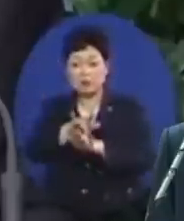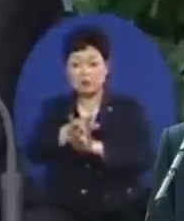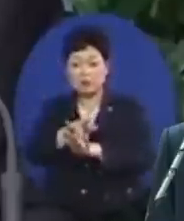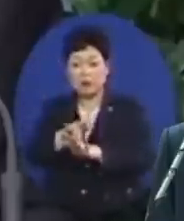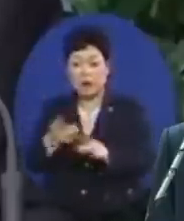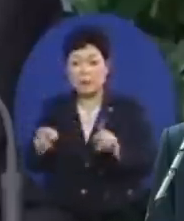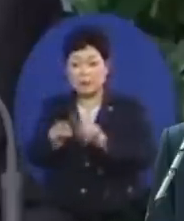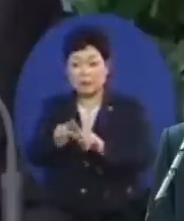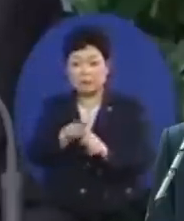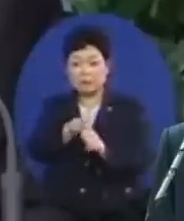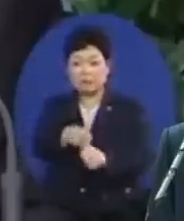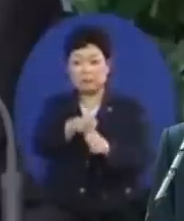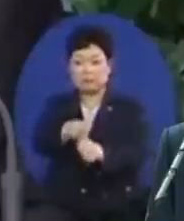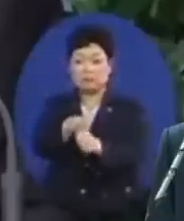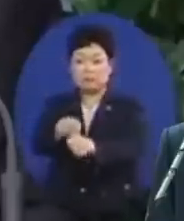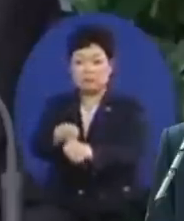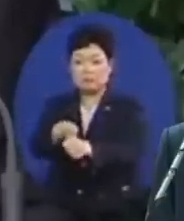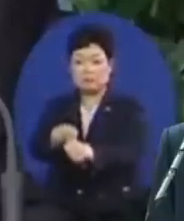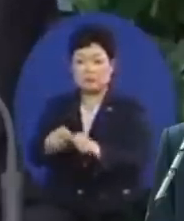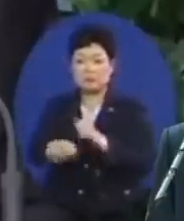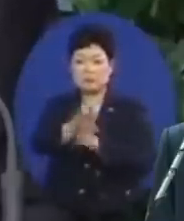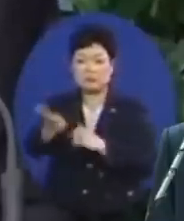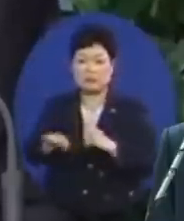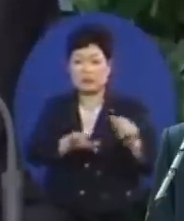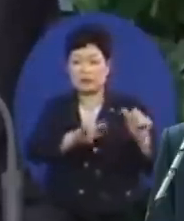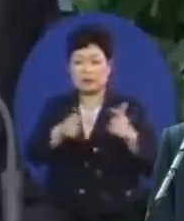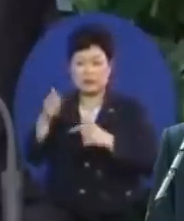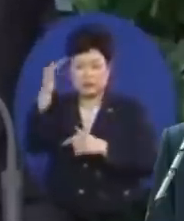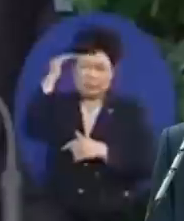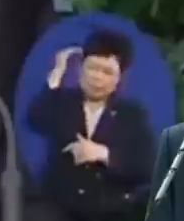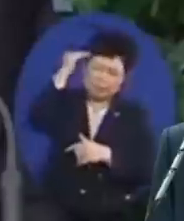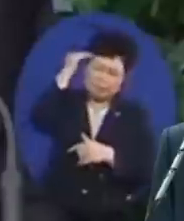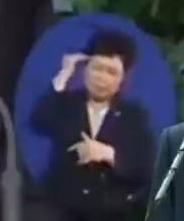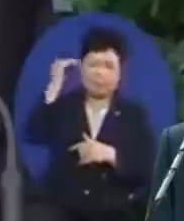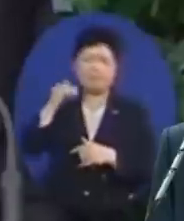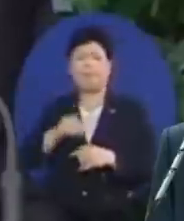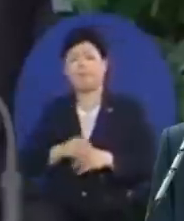붙어댕겨요. 그러면서 우리에게 여러 가지 방해를 하는 것입니다.